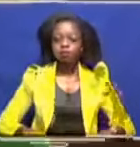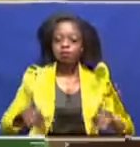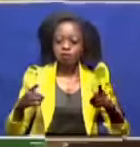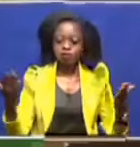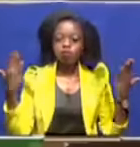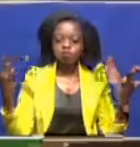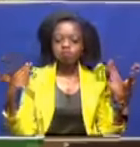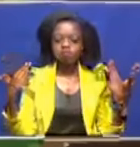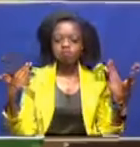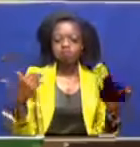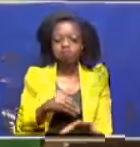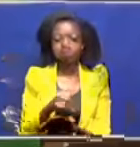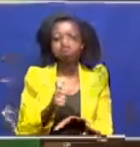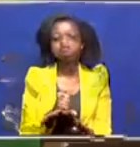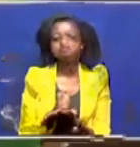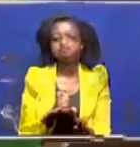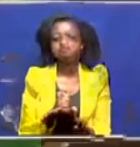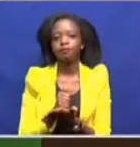ijayo. Amina.